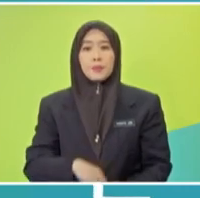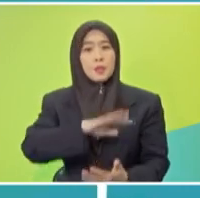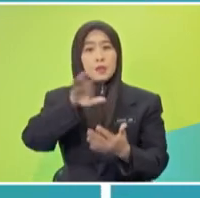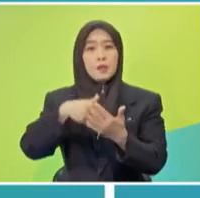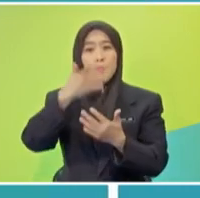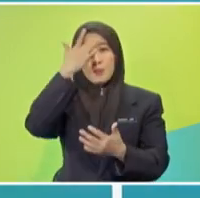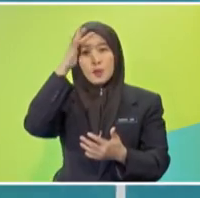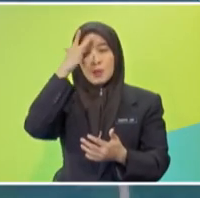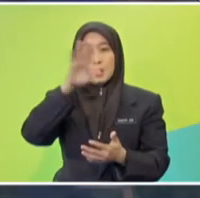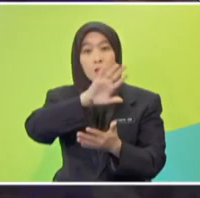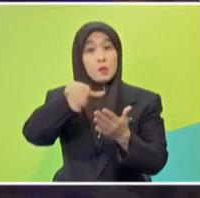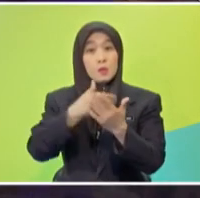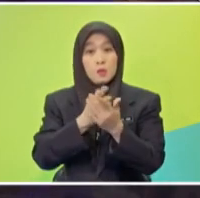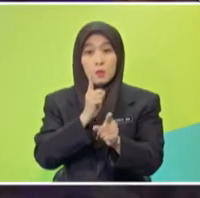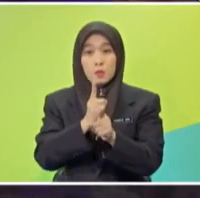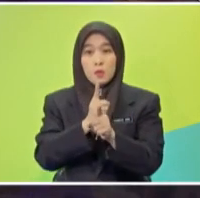betul